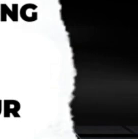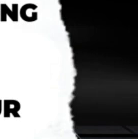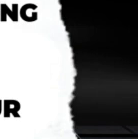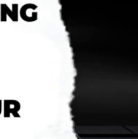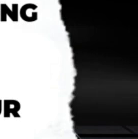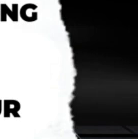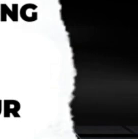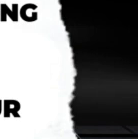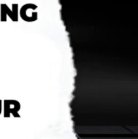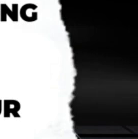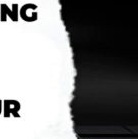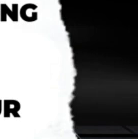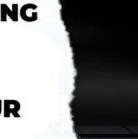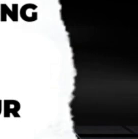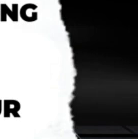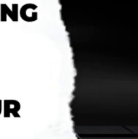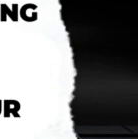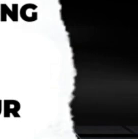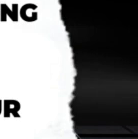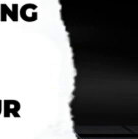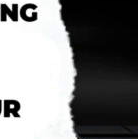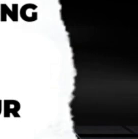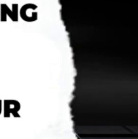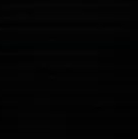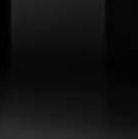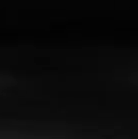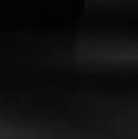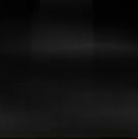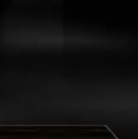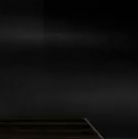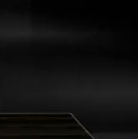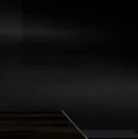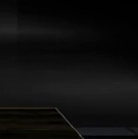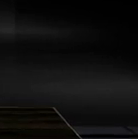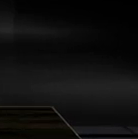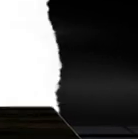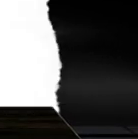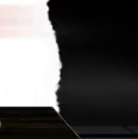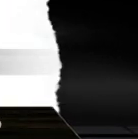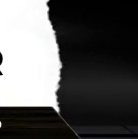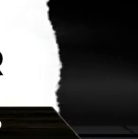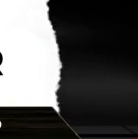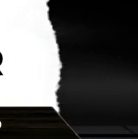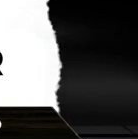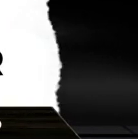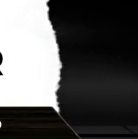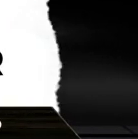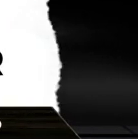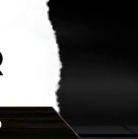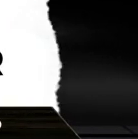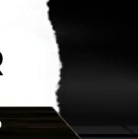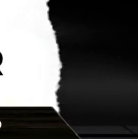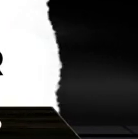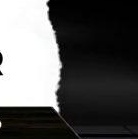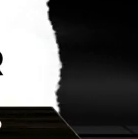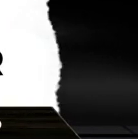sementara pemeriksaan kedua terindikasi bohong selanjutnya Hanya dua terdakwa yang terindikasi jujur